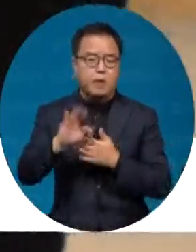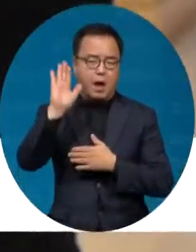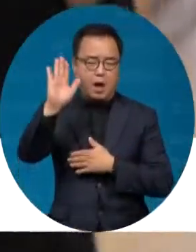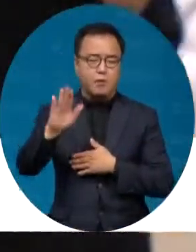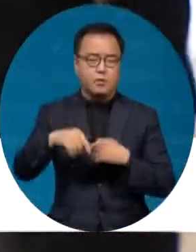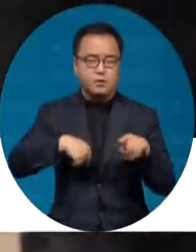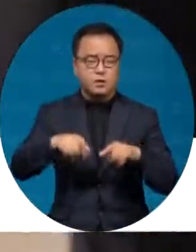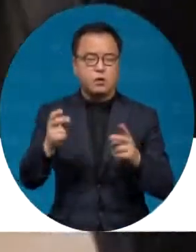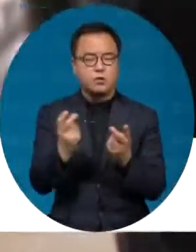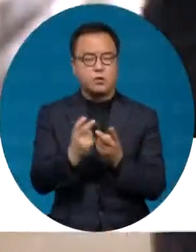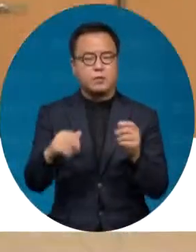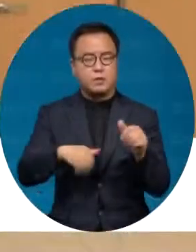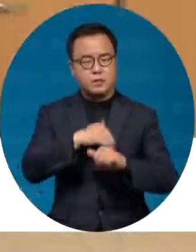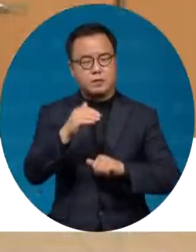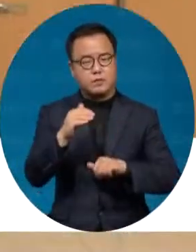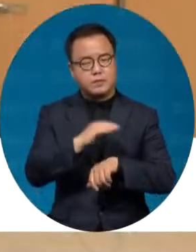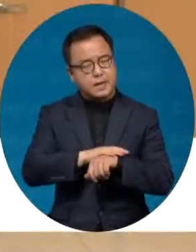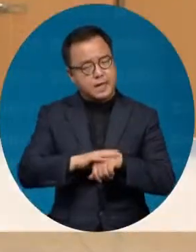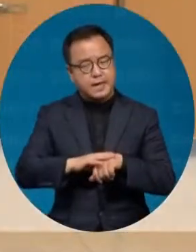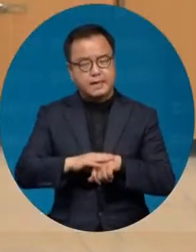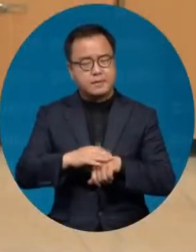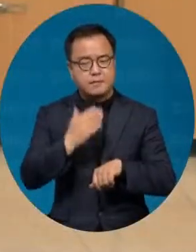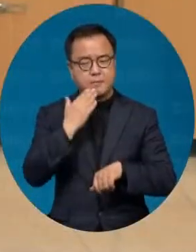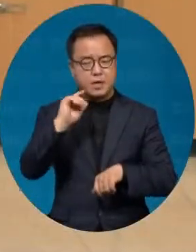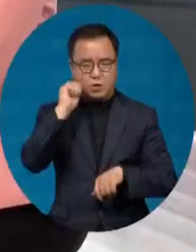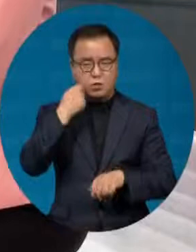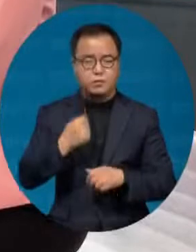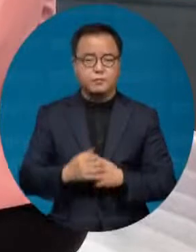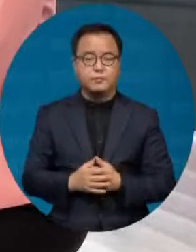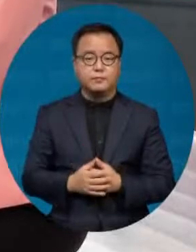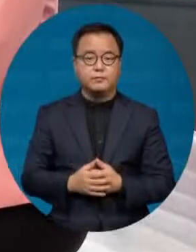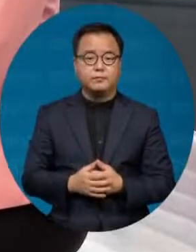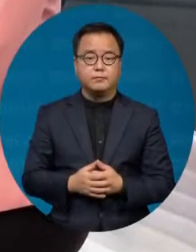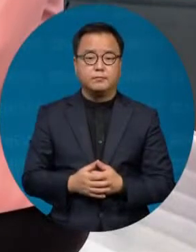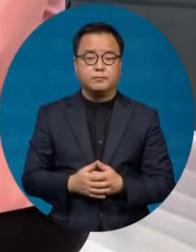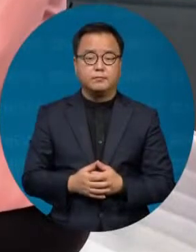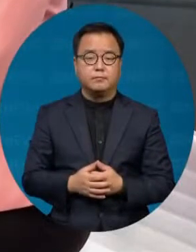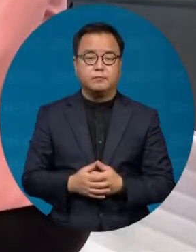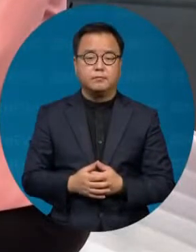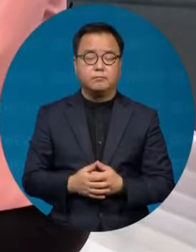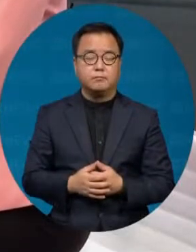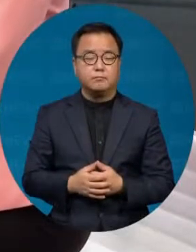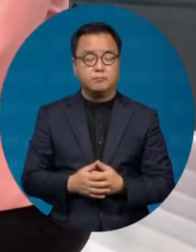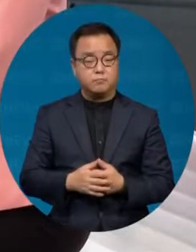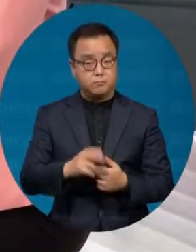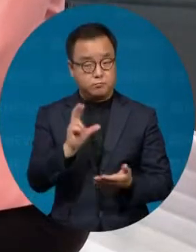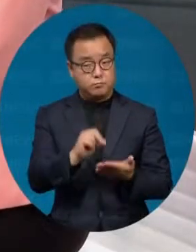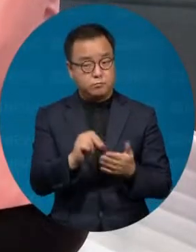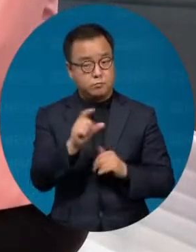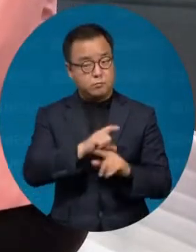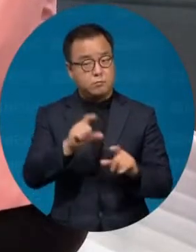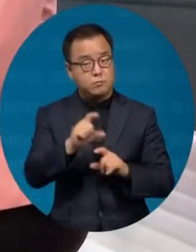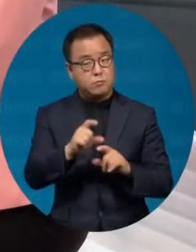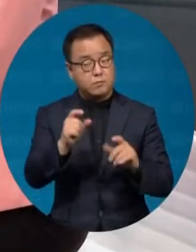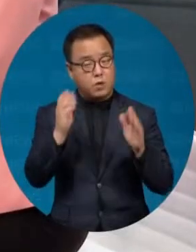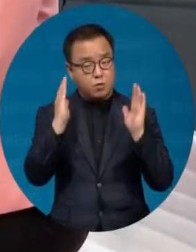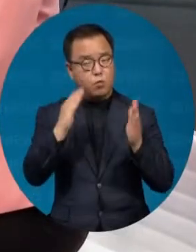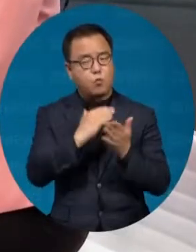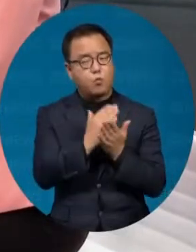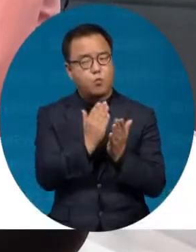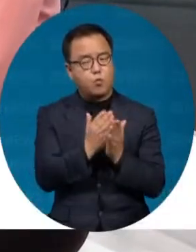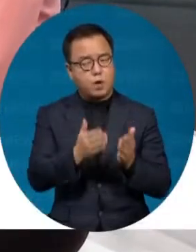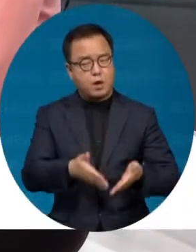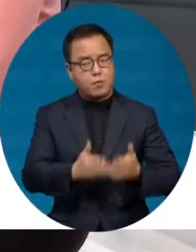현실적으로 추진 되기는 쉽지 않을 것이다 자 또 다른 문제가 있죠 지금 어 과목 개설을 하려면